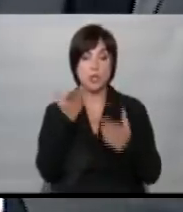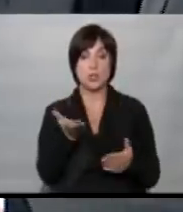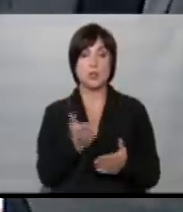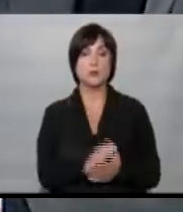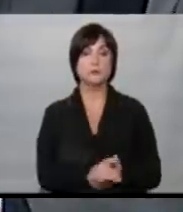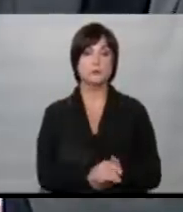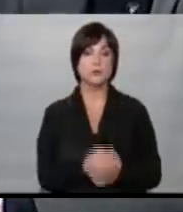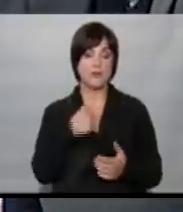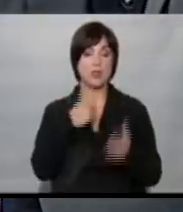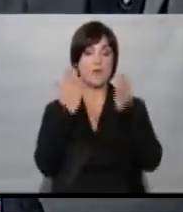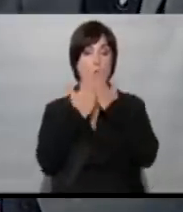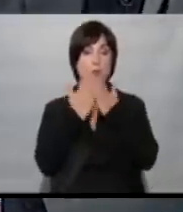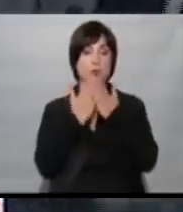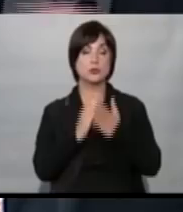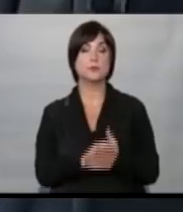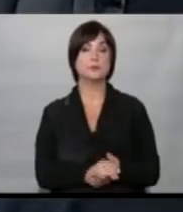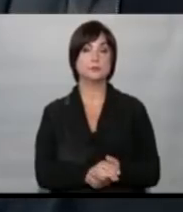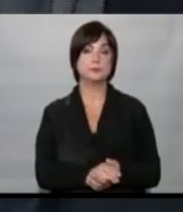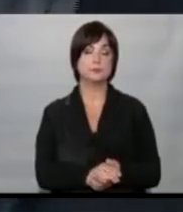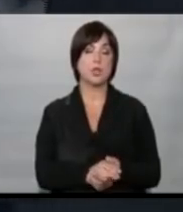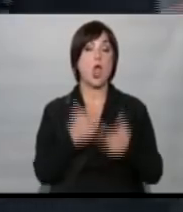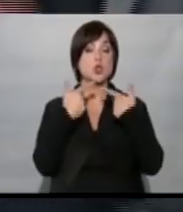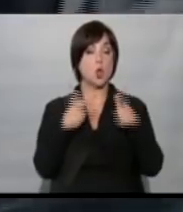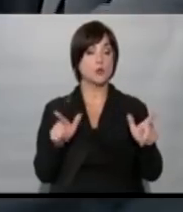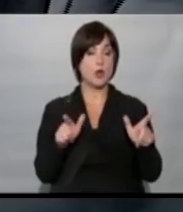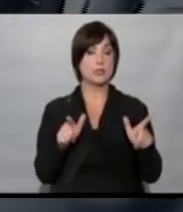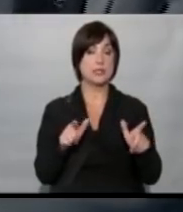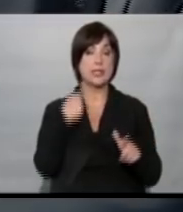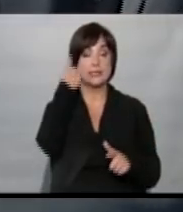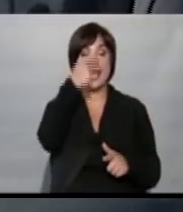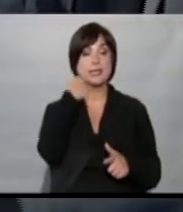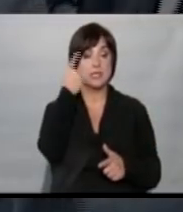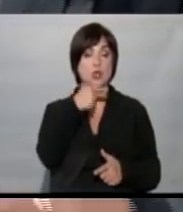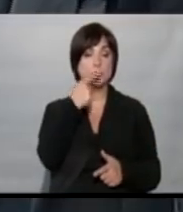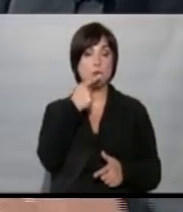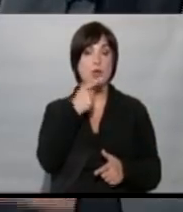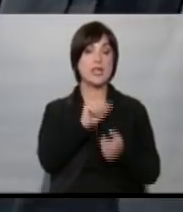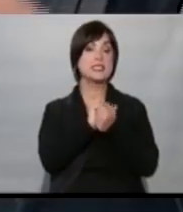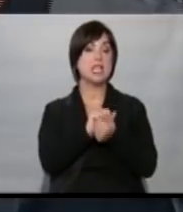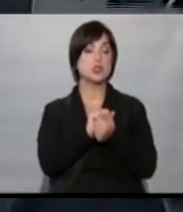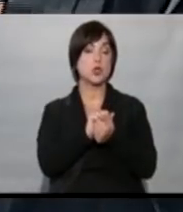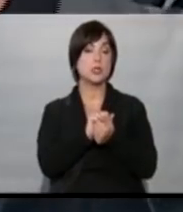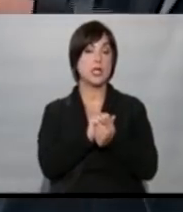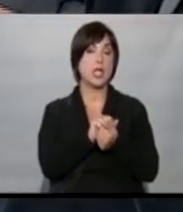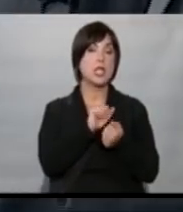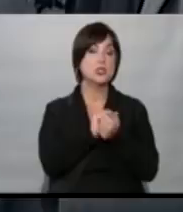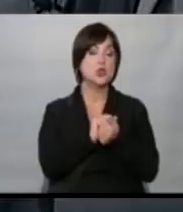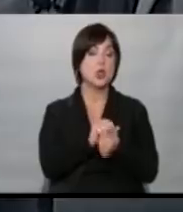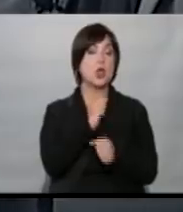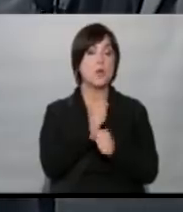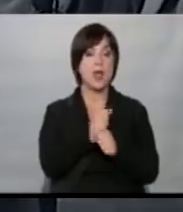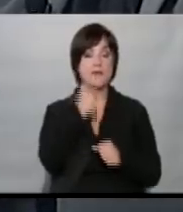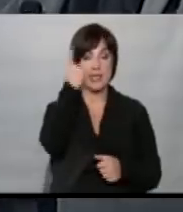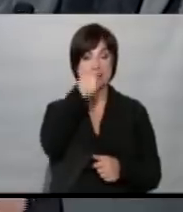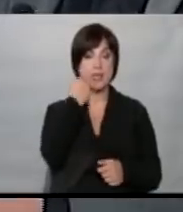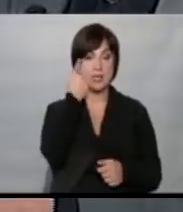Прочитајте го. Ќе ви го прочитам. Суштината е... Дозволете, за идентитет зборуваме и за историја. Историјата го прави